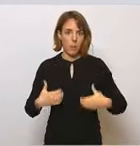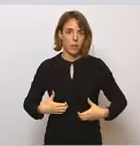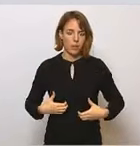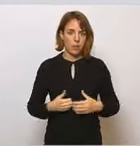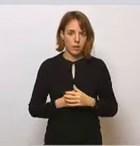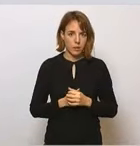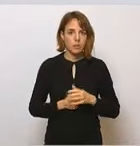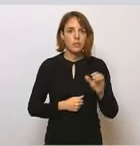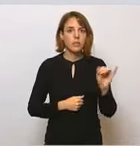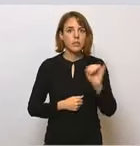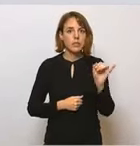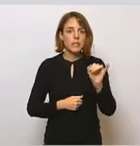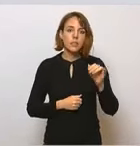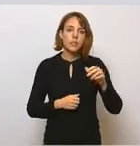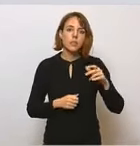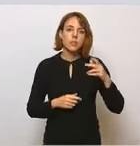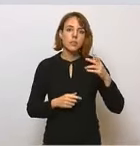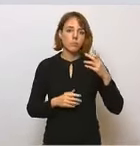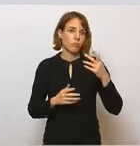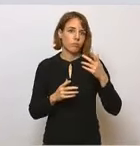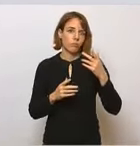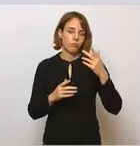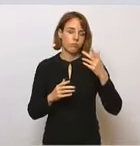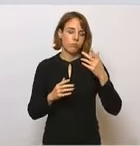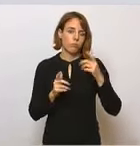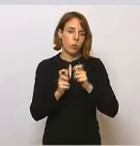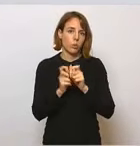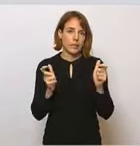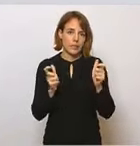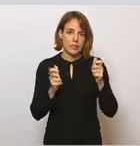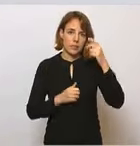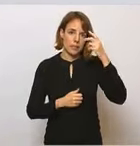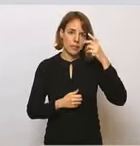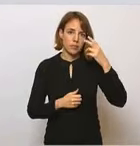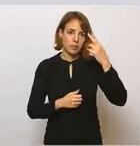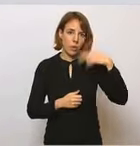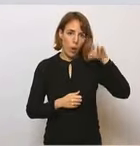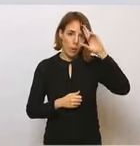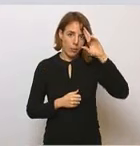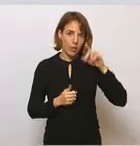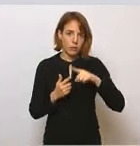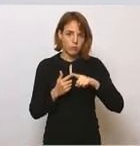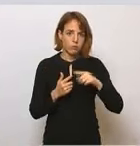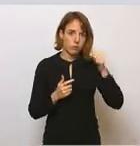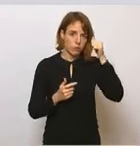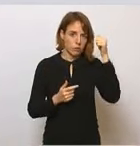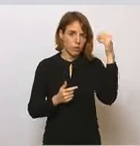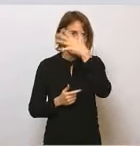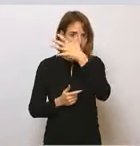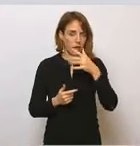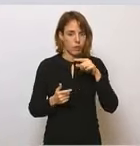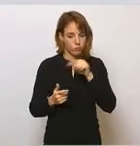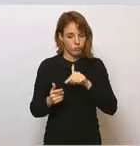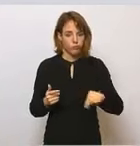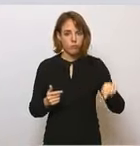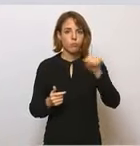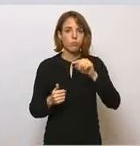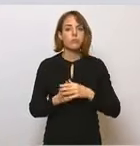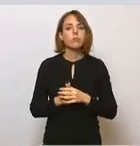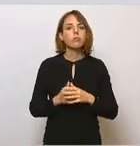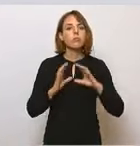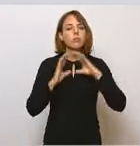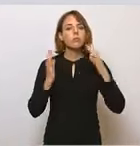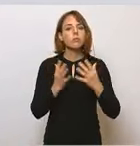des acteurs européens, des entreprises européennes et américaines. Et l'organisation comprend maintenant plus